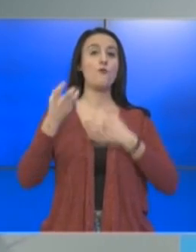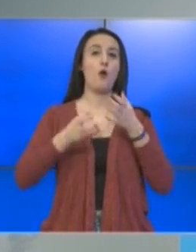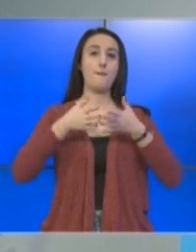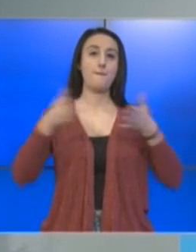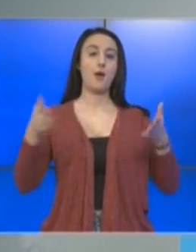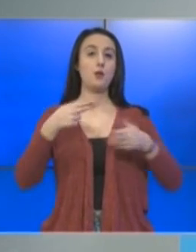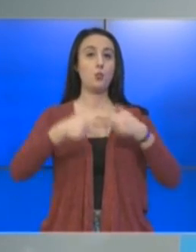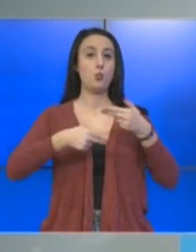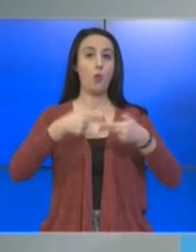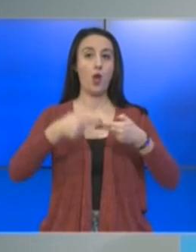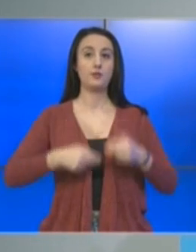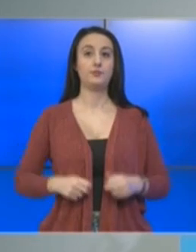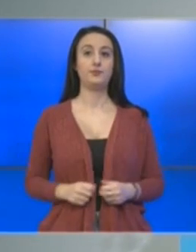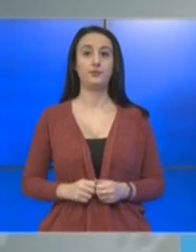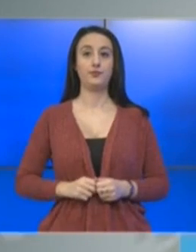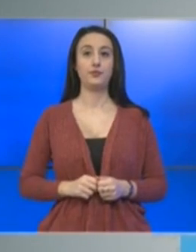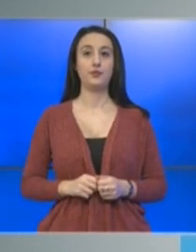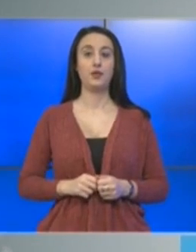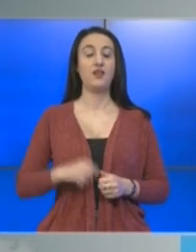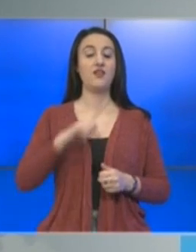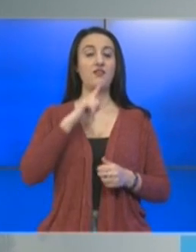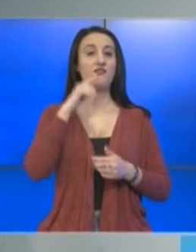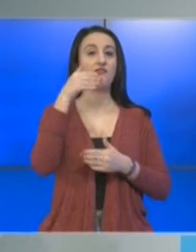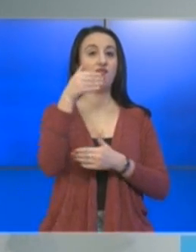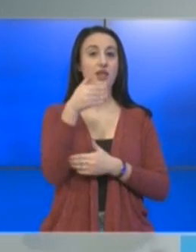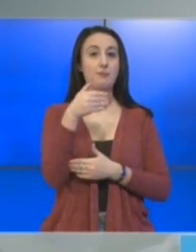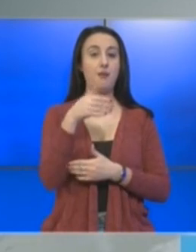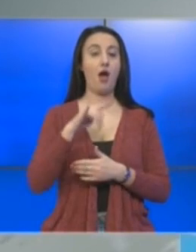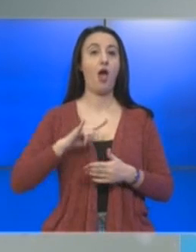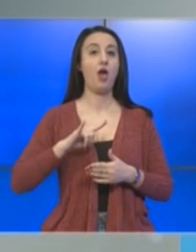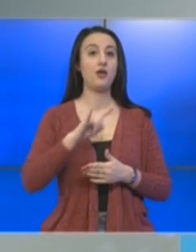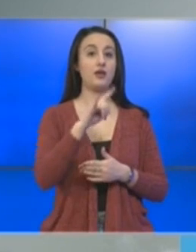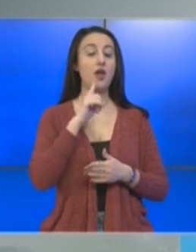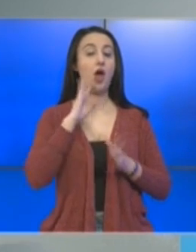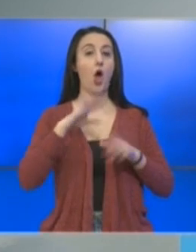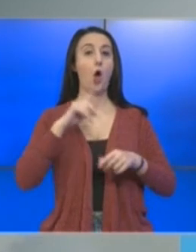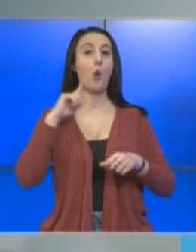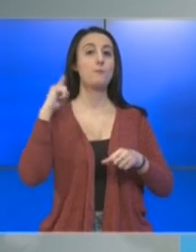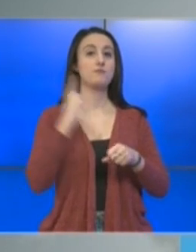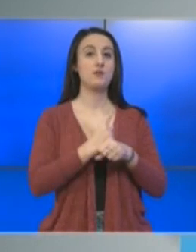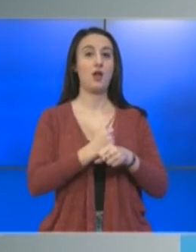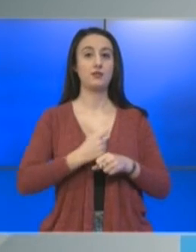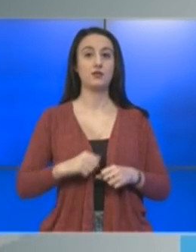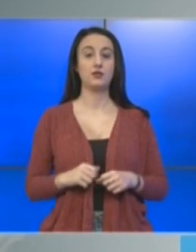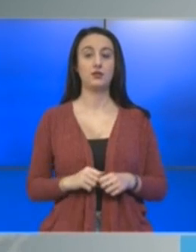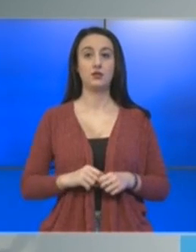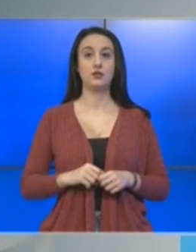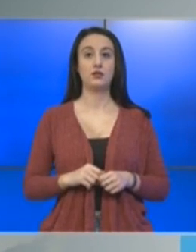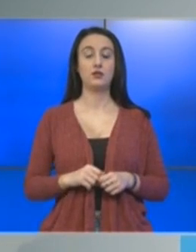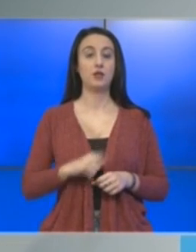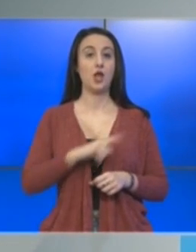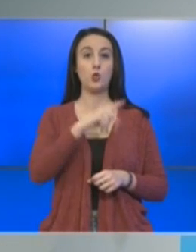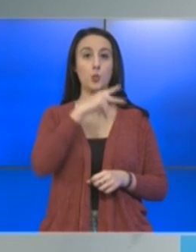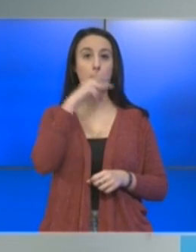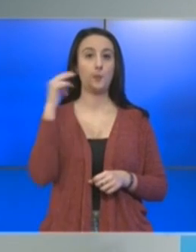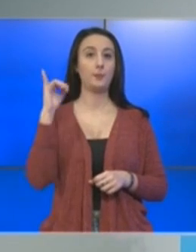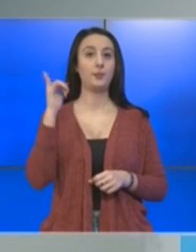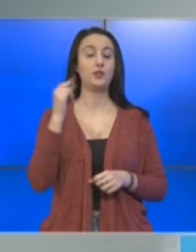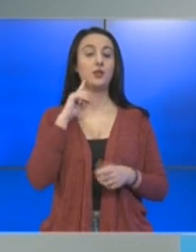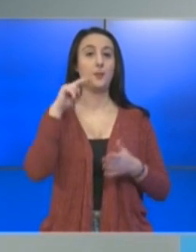de coronavirus. Operatorii aerieni au obligația de a nu permite